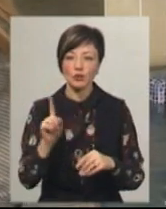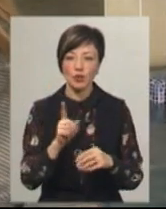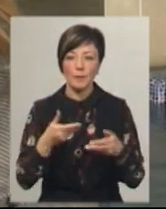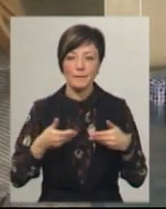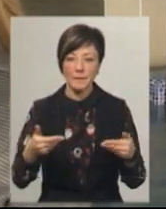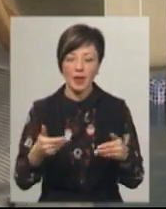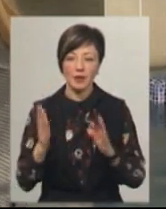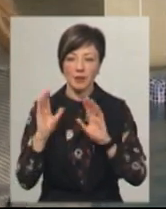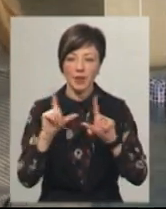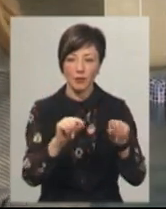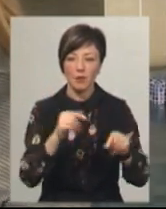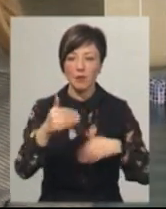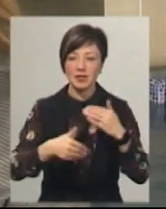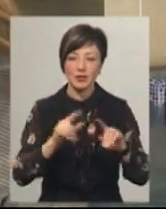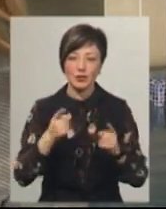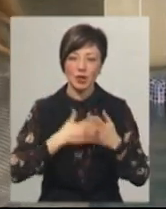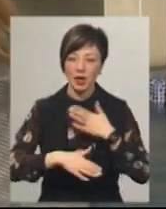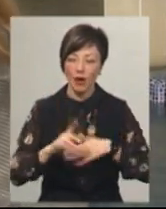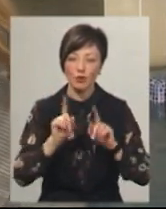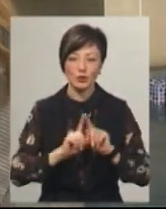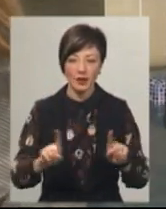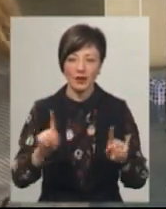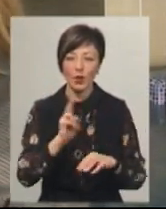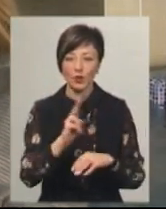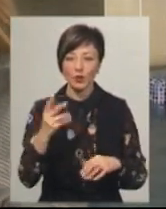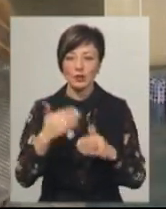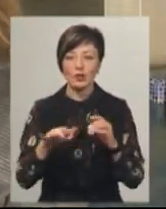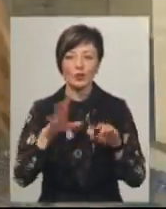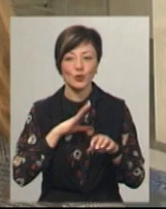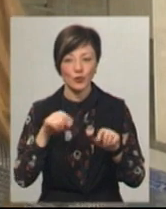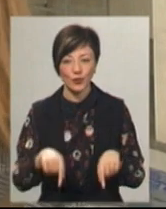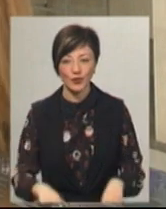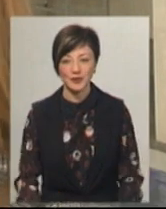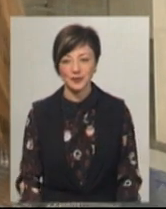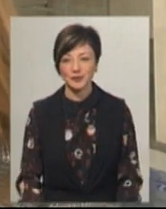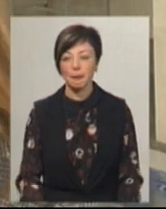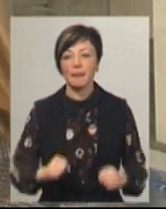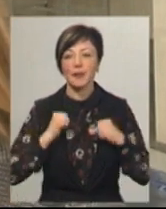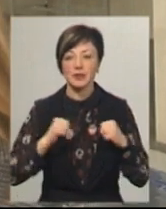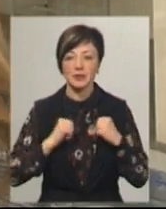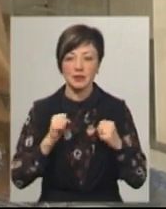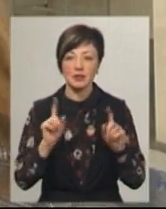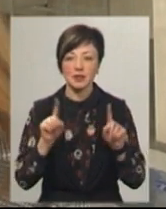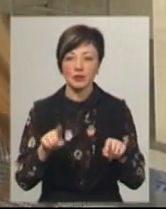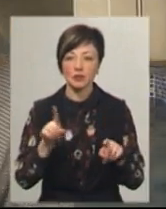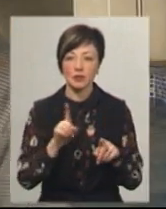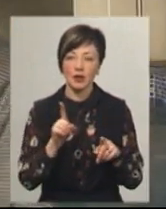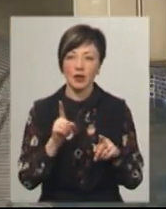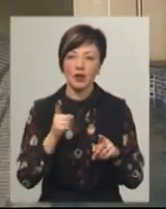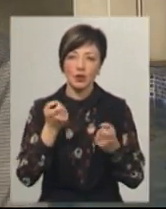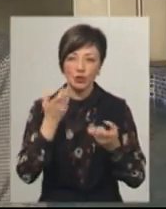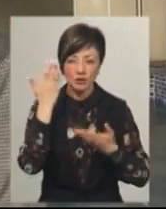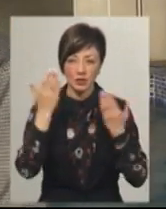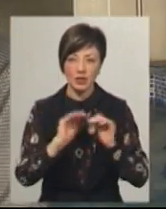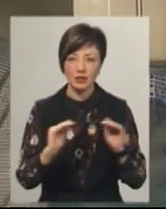ми прямуємо в басейн, вони були дуже раді, а особливо ті, хто вже був. Ми намагаємось так, щоб розбавляти дітей, щоб